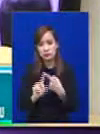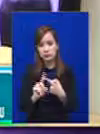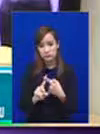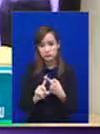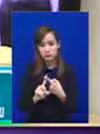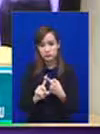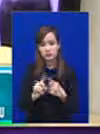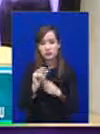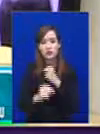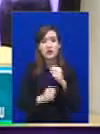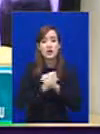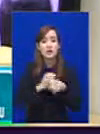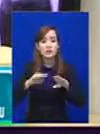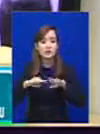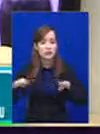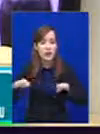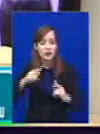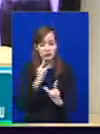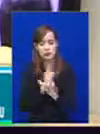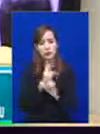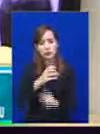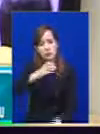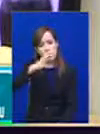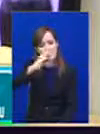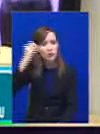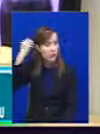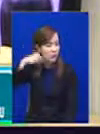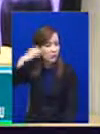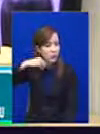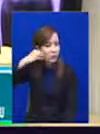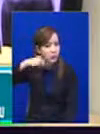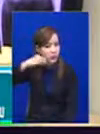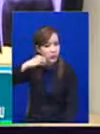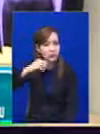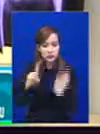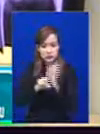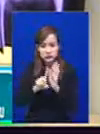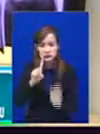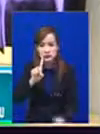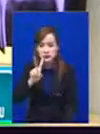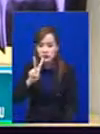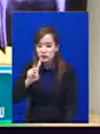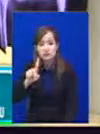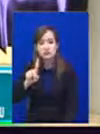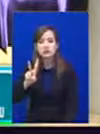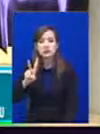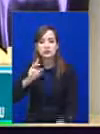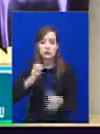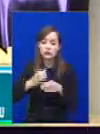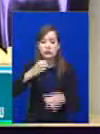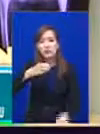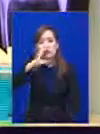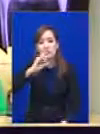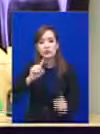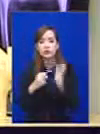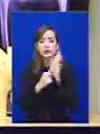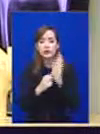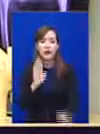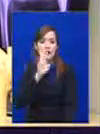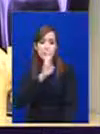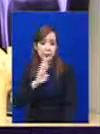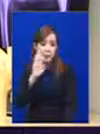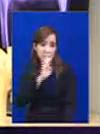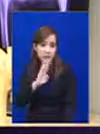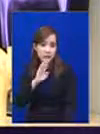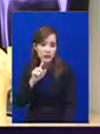นเนี่ยคือการดื่มสุราเป็นประจำทุกวันนะครับอย่างน้อยวันละ1-2กระป๋องหรือว่าอย่างเบียร์เนี่ยนะฮะเ